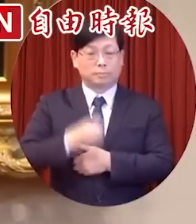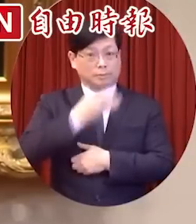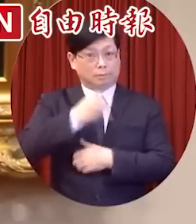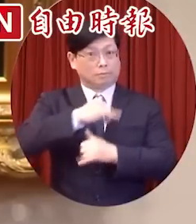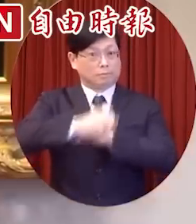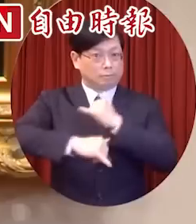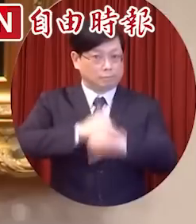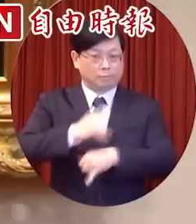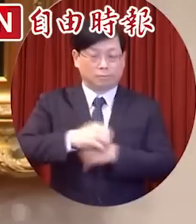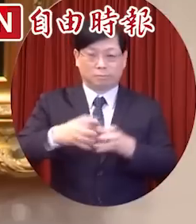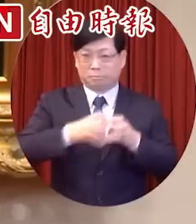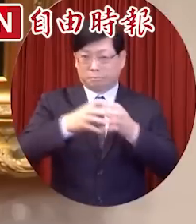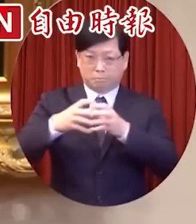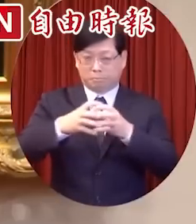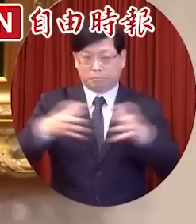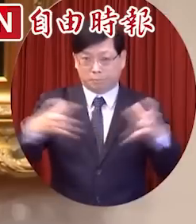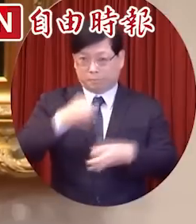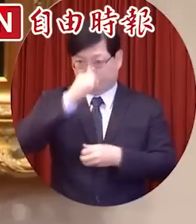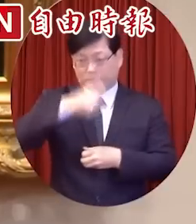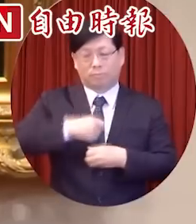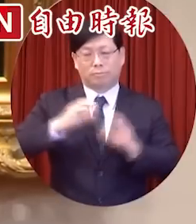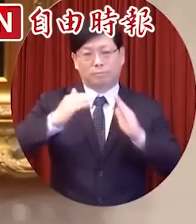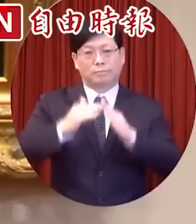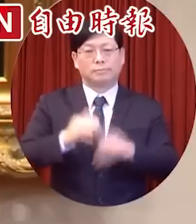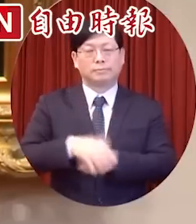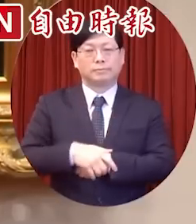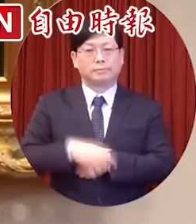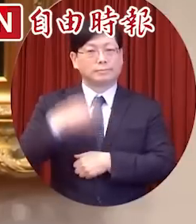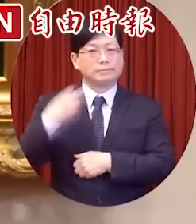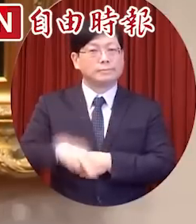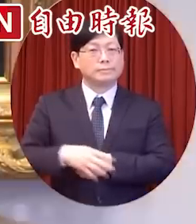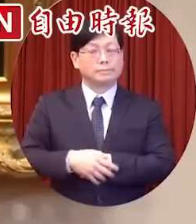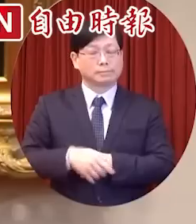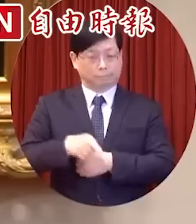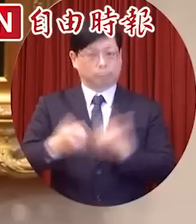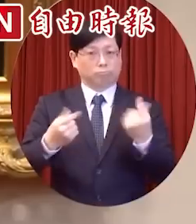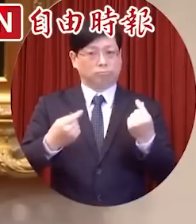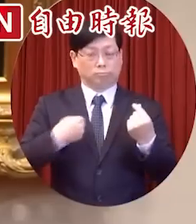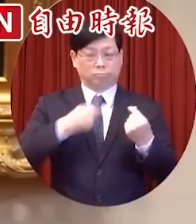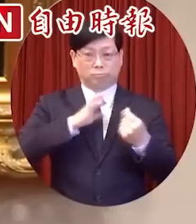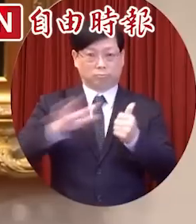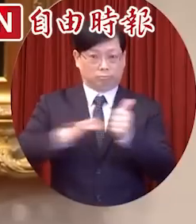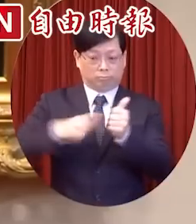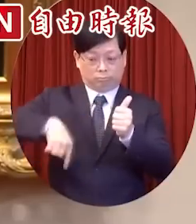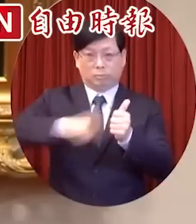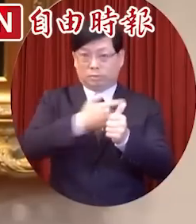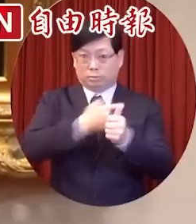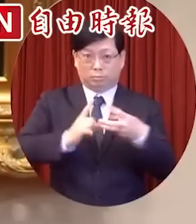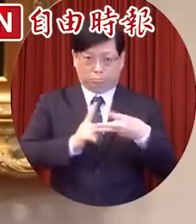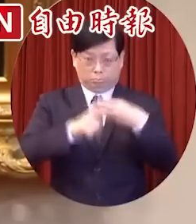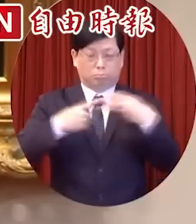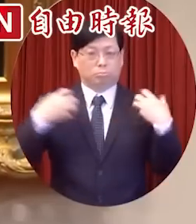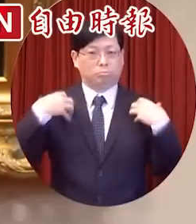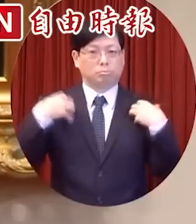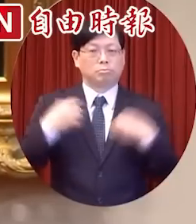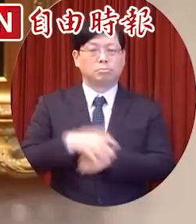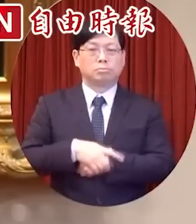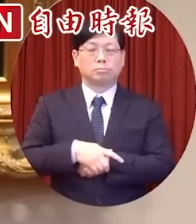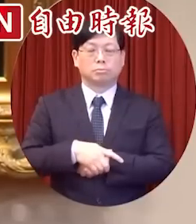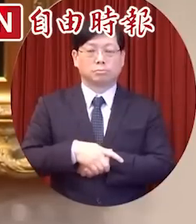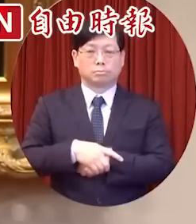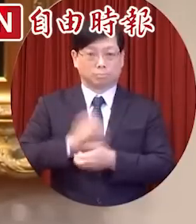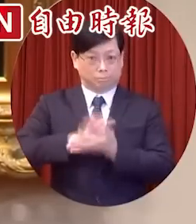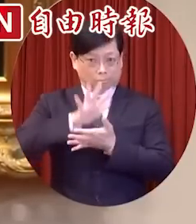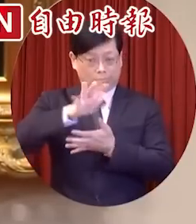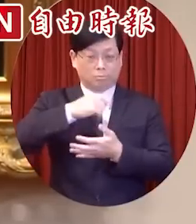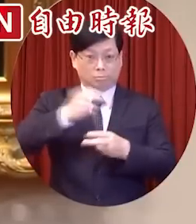生活、团结共好的一个国家，而且这也是我们内阁最重要的一个使命。未来的行